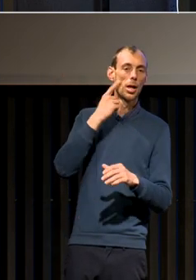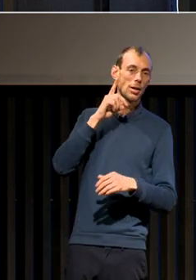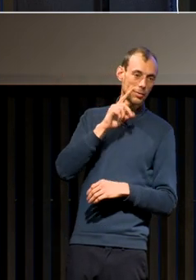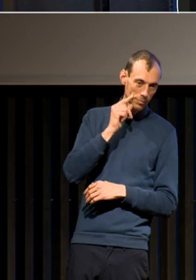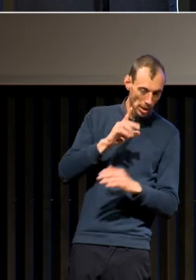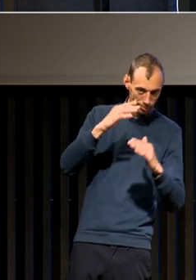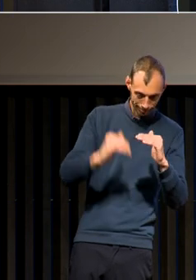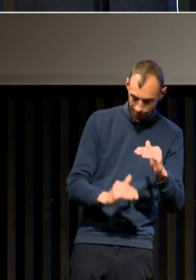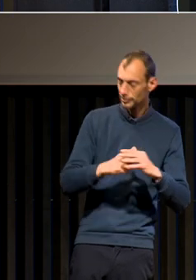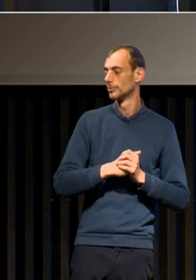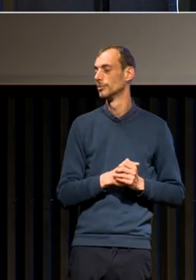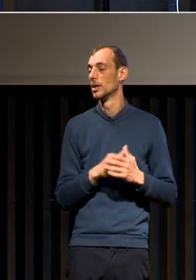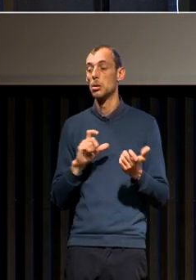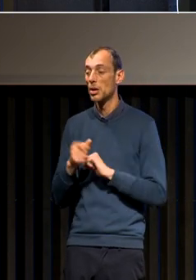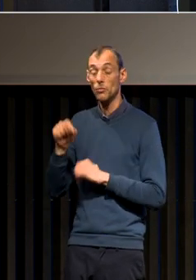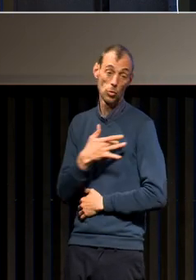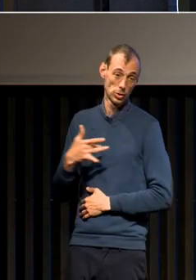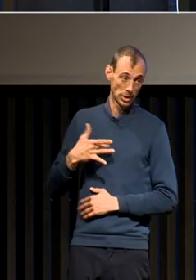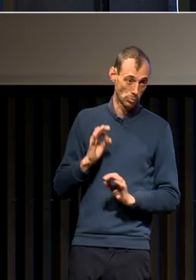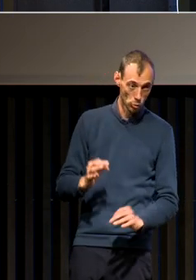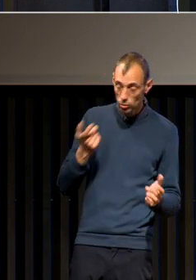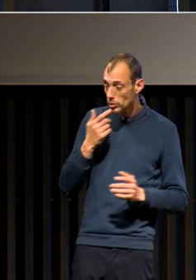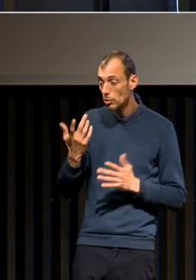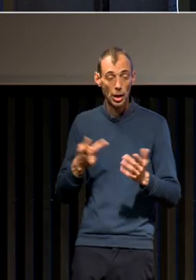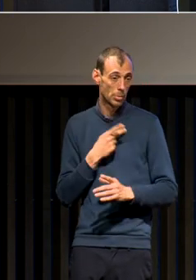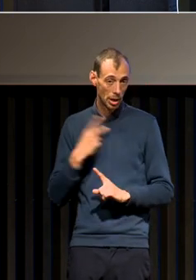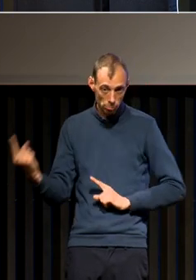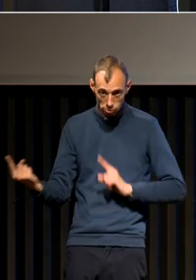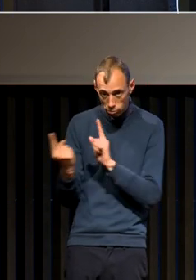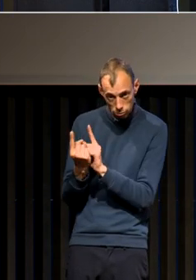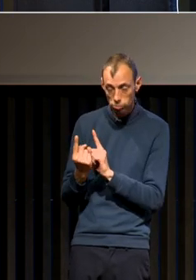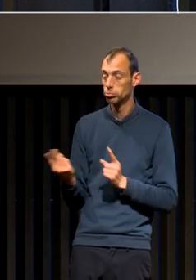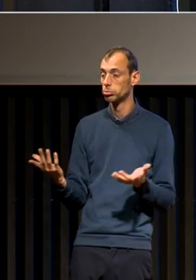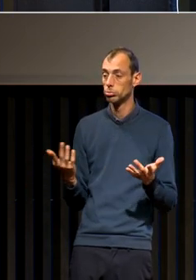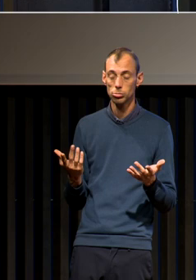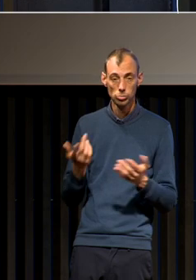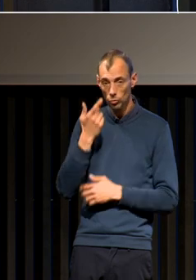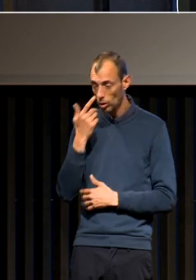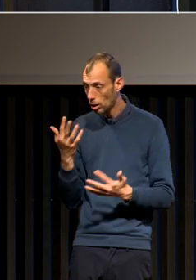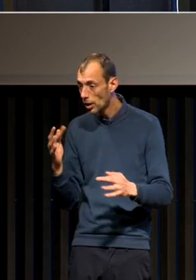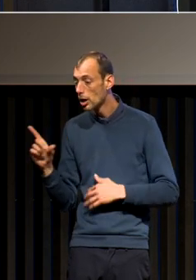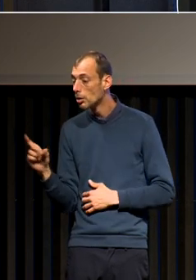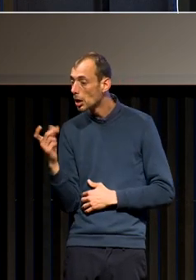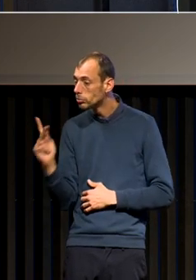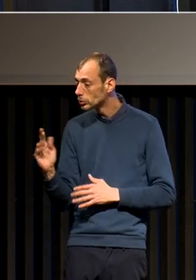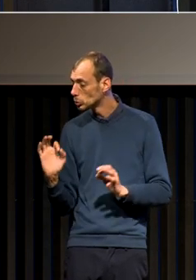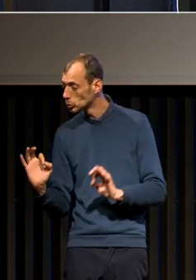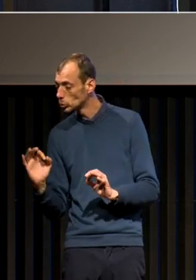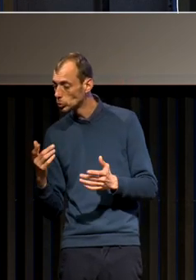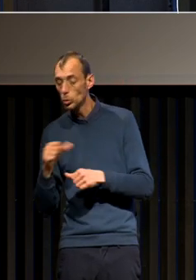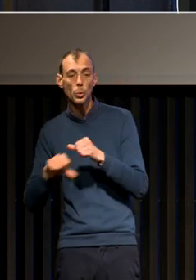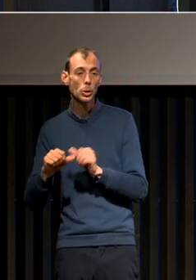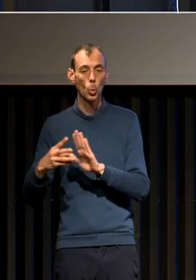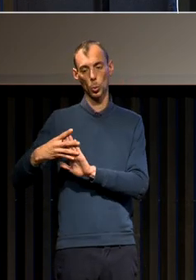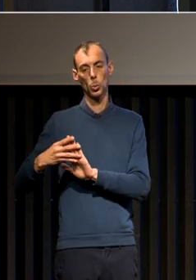On les reçoit en consultation médicale, on vérifie que les caractéristiques spermatiques soient correctes, on